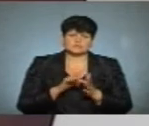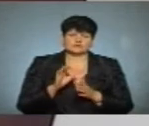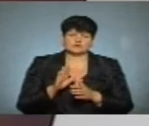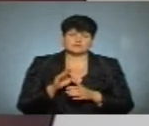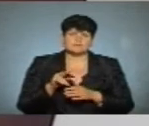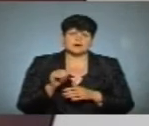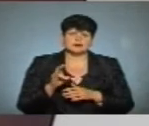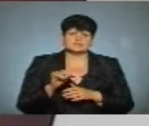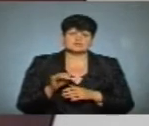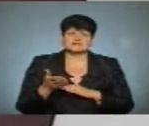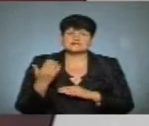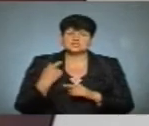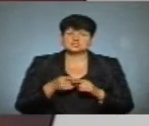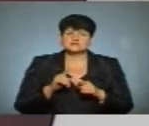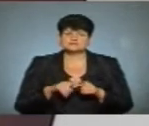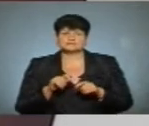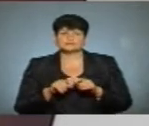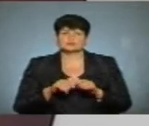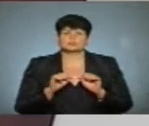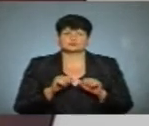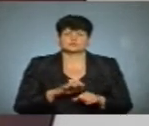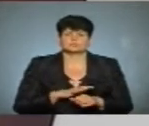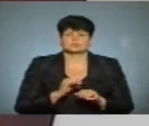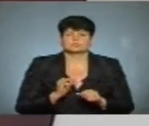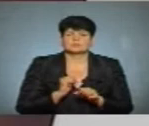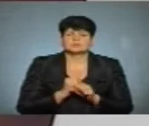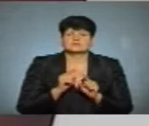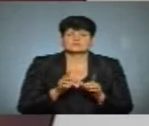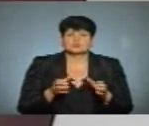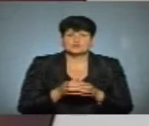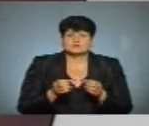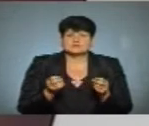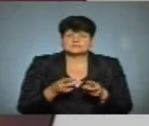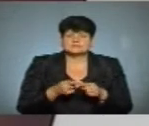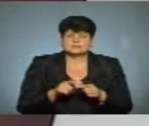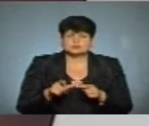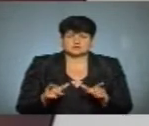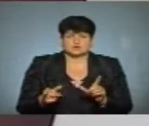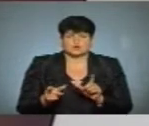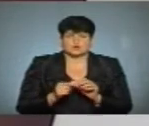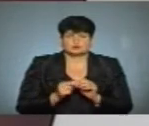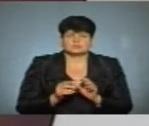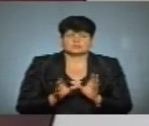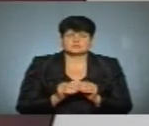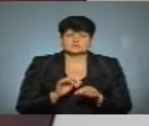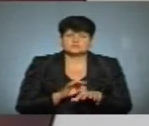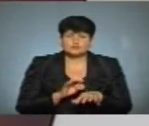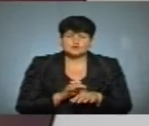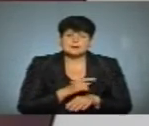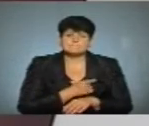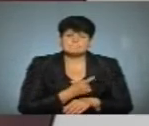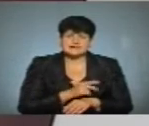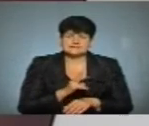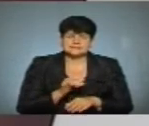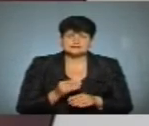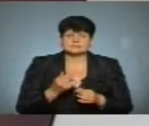його словами, раніше це дослідження робили лише тим, хто був у групі ризику. Це особи, які контактували з хворими на коронавірус, і медики.